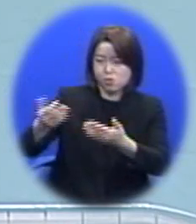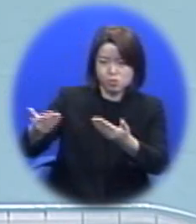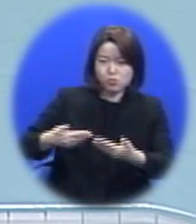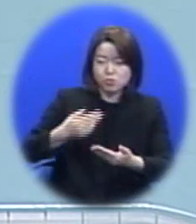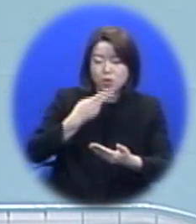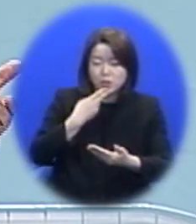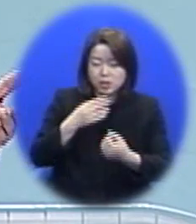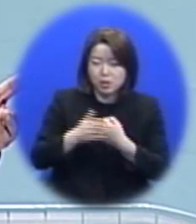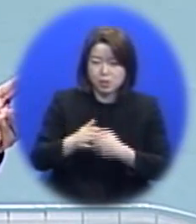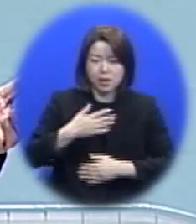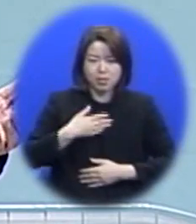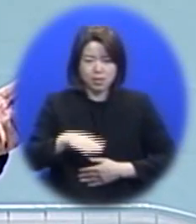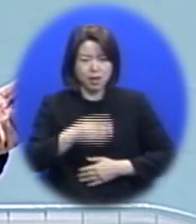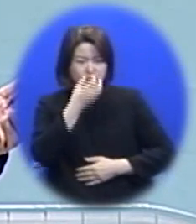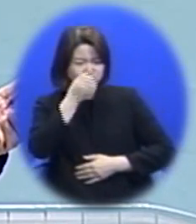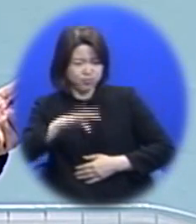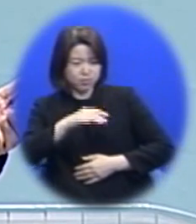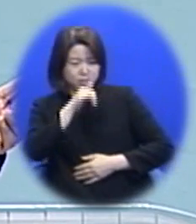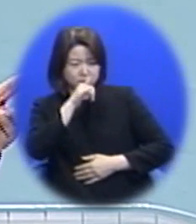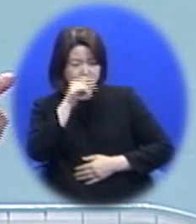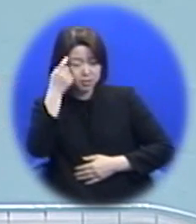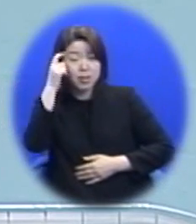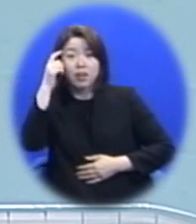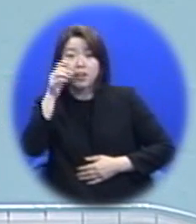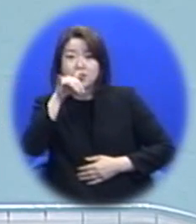나를 이렇게 괄시하는 거야.